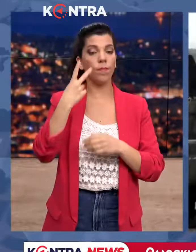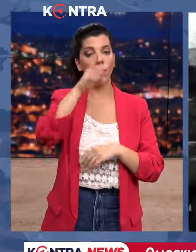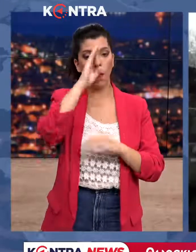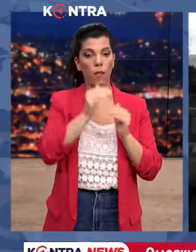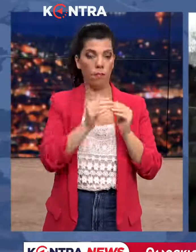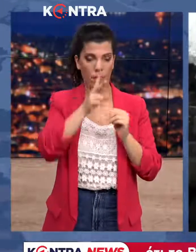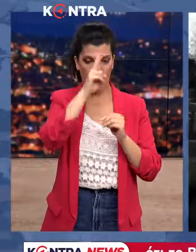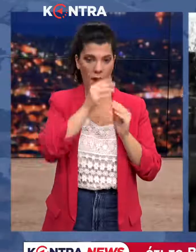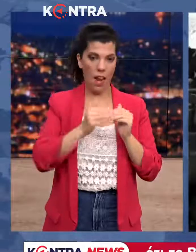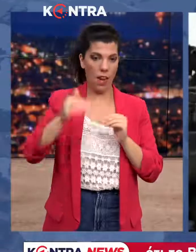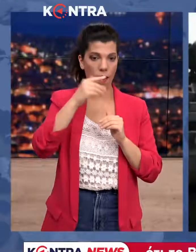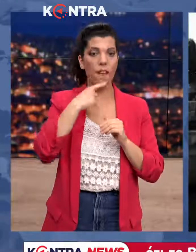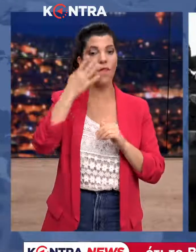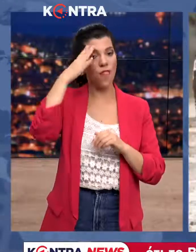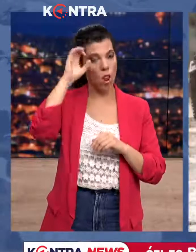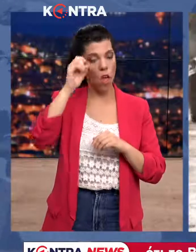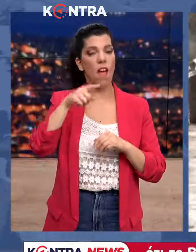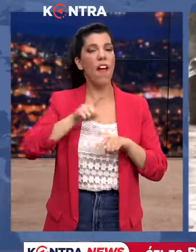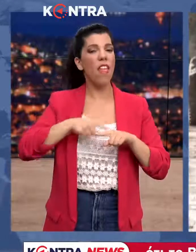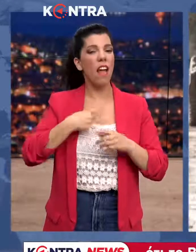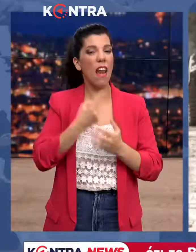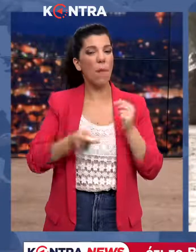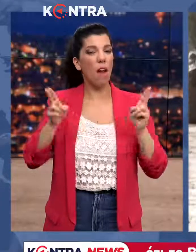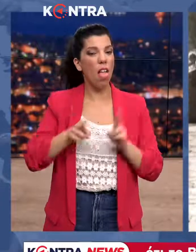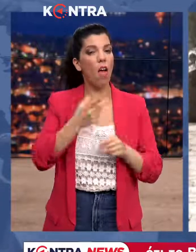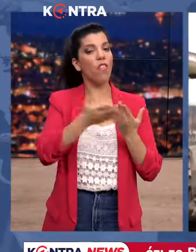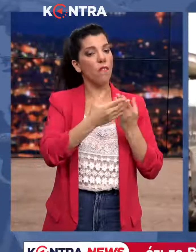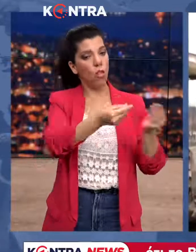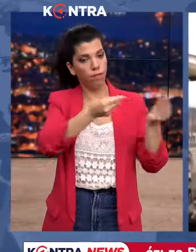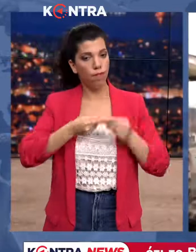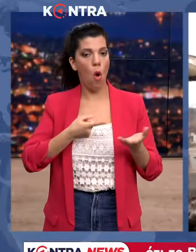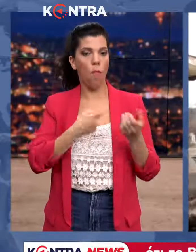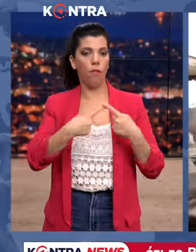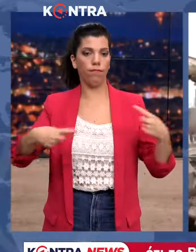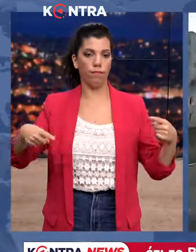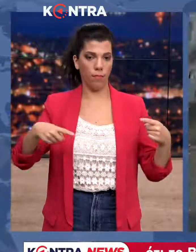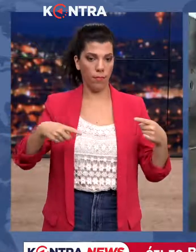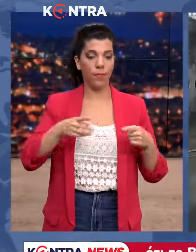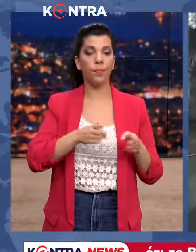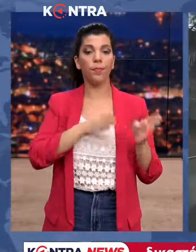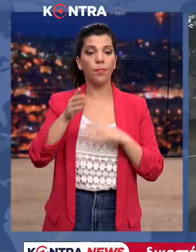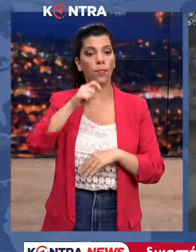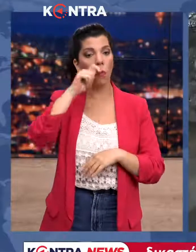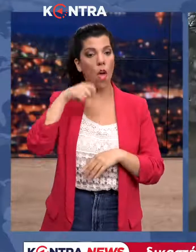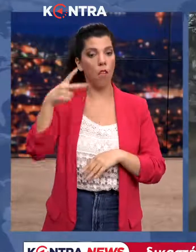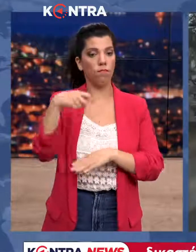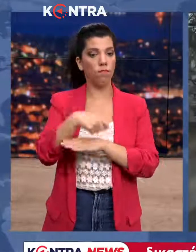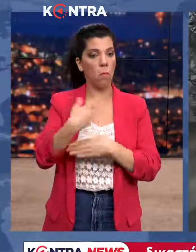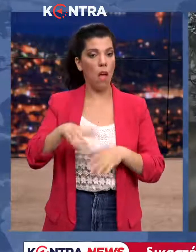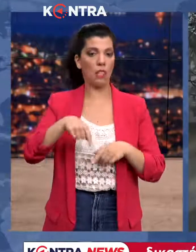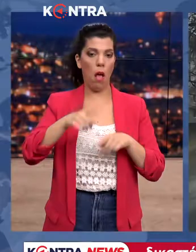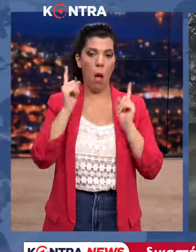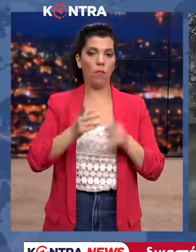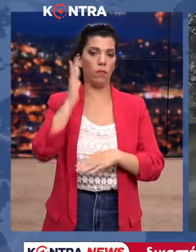όλαφ στς ανέφερε ότι το βερολίνο θα αντικαταστήσει τα όπλα που θα στείλει η ελλάδα στο κίεβο στο μεταξύ ουκρανικό δικαστήριο